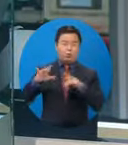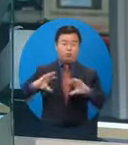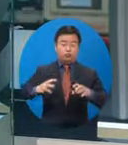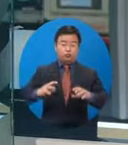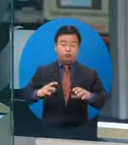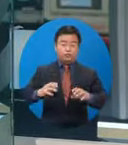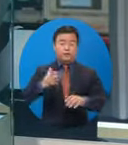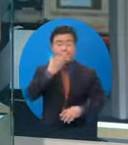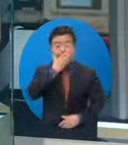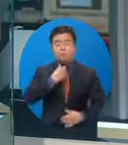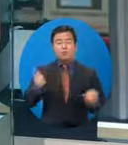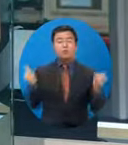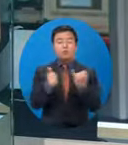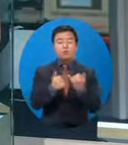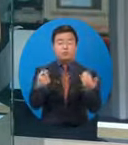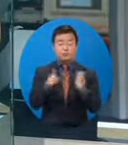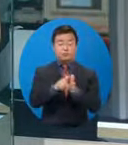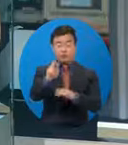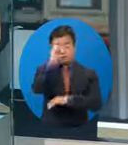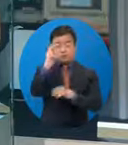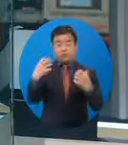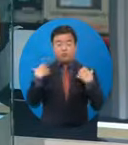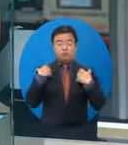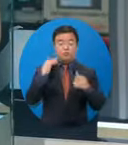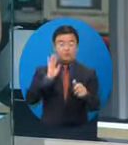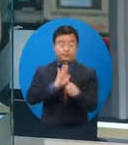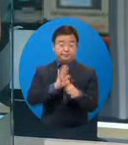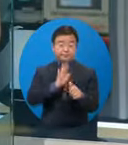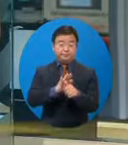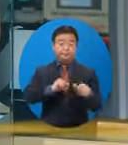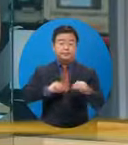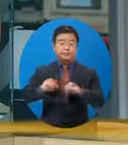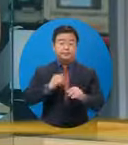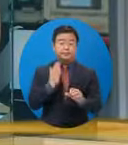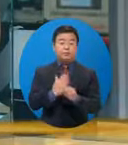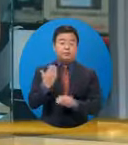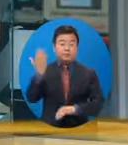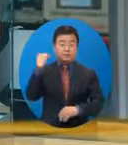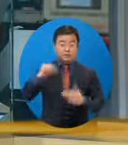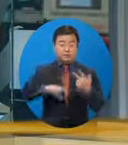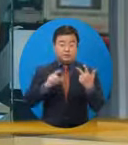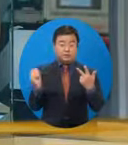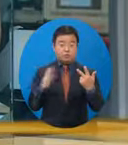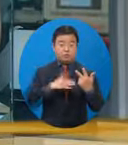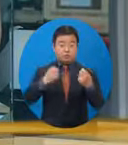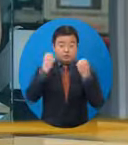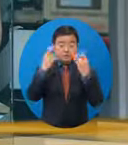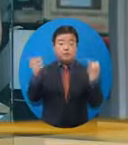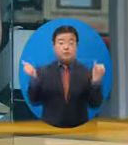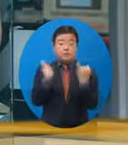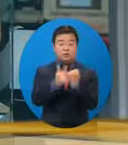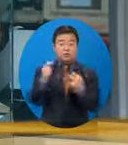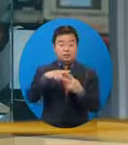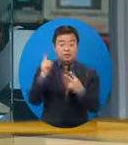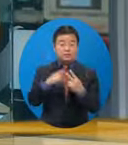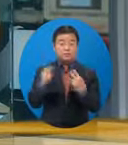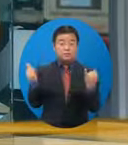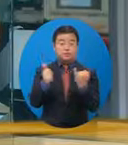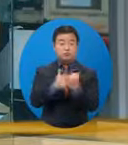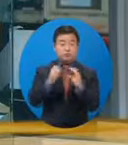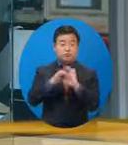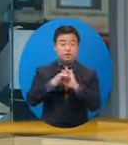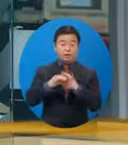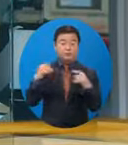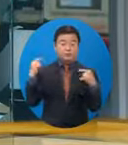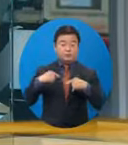위해 정부까지 팔을 걷어붙였습니다. 지난 7월부터 새로 결혼을 하거나 또는 부부관계 상담을 받는